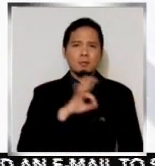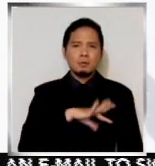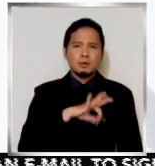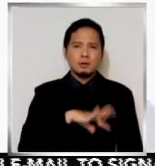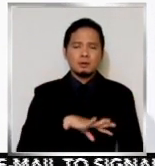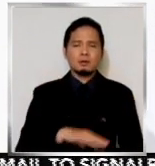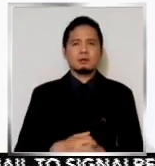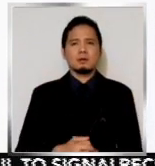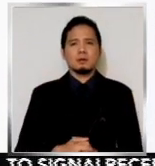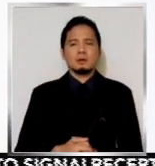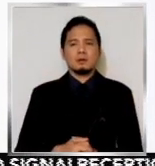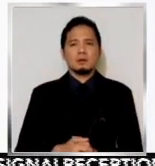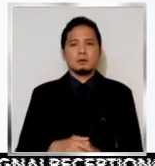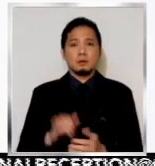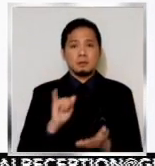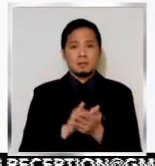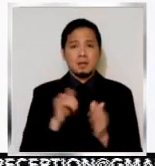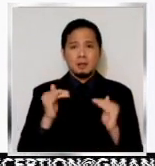cabinet level